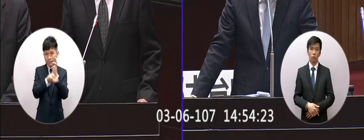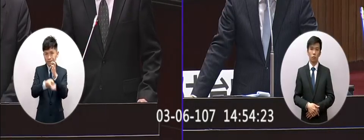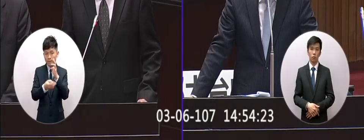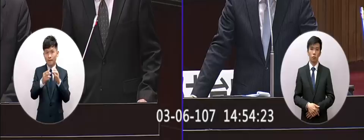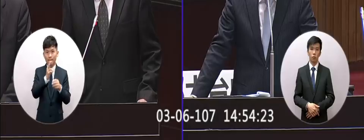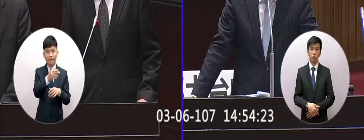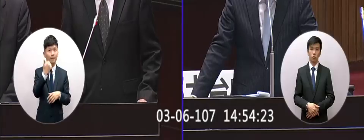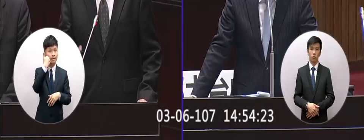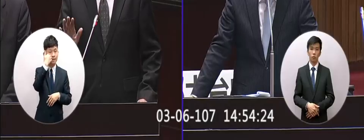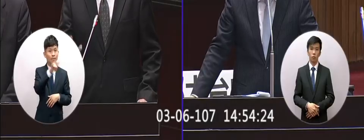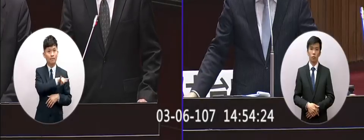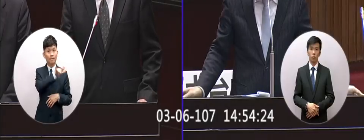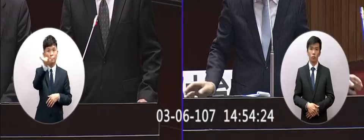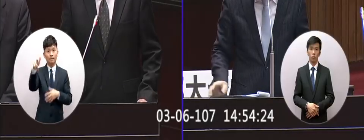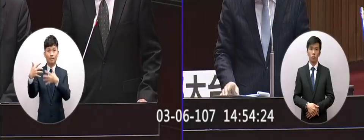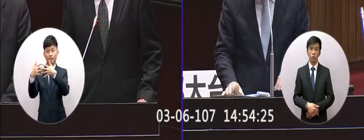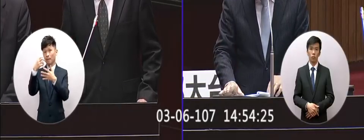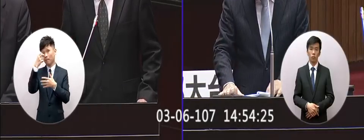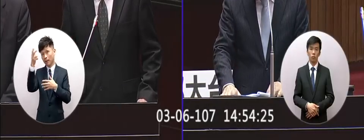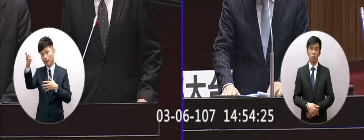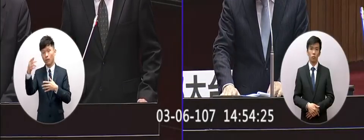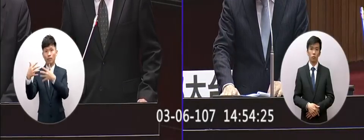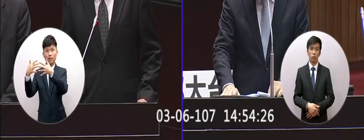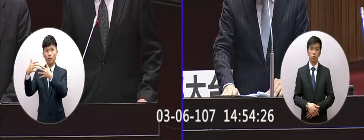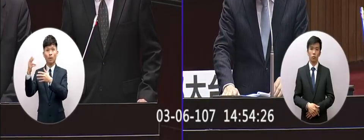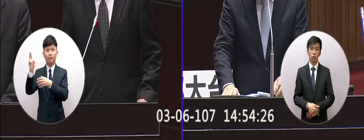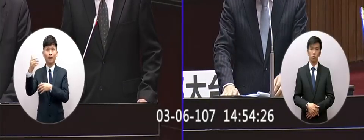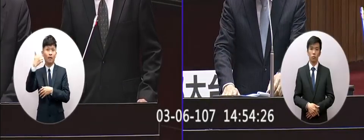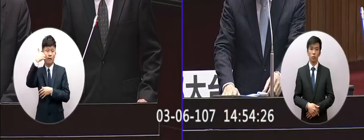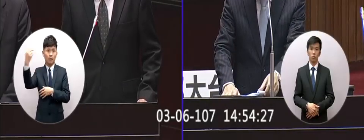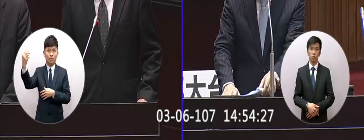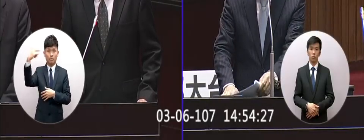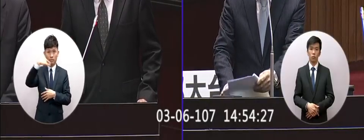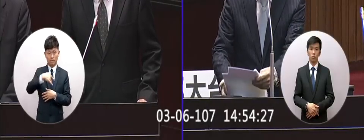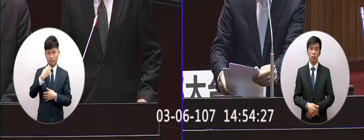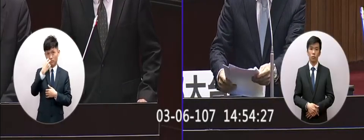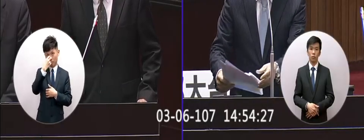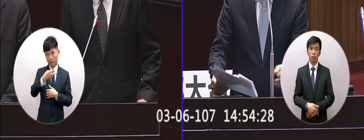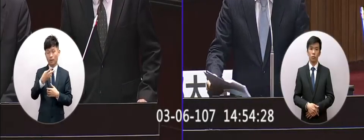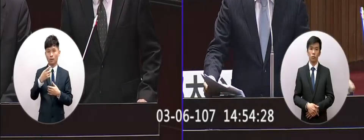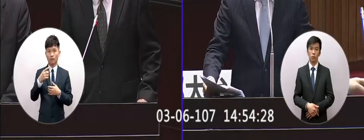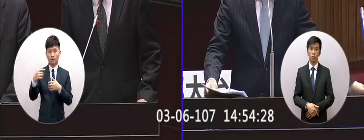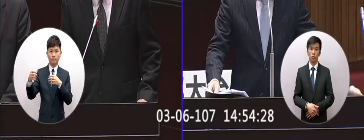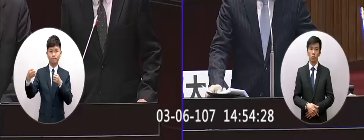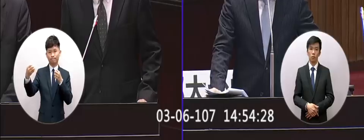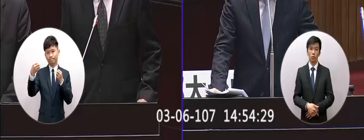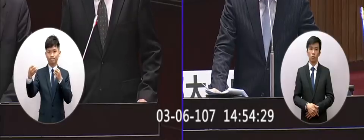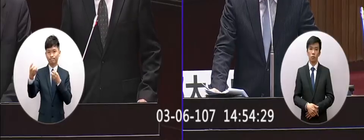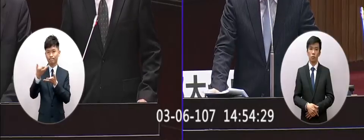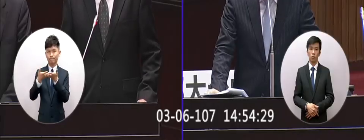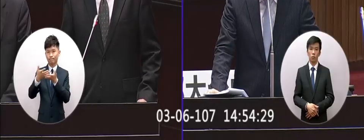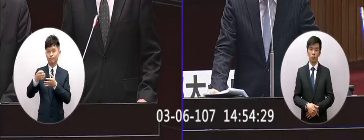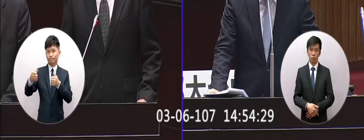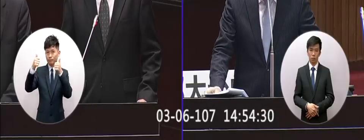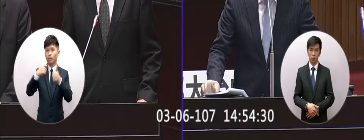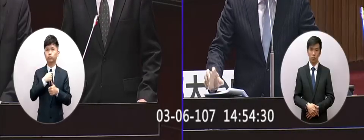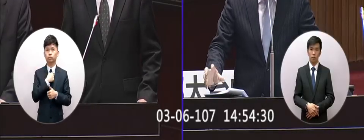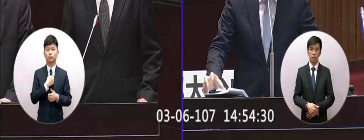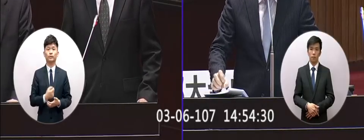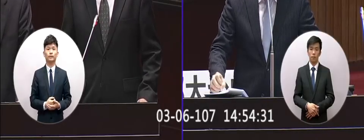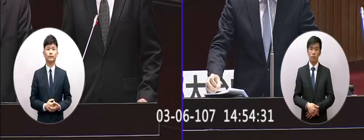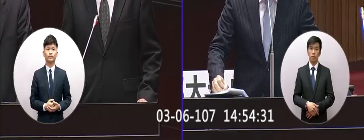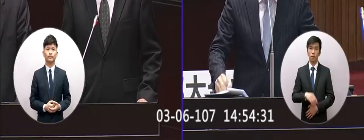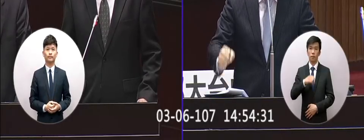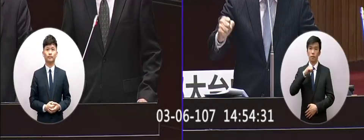谁要到美国去访问，或者是美方有谁要过来台湾的话，那这个都必须要透过双方的协商。 台美